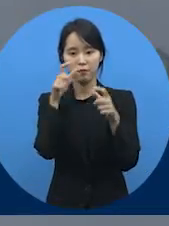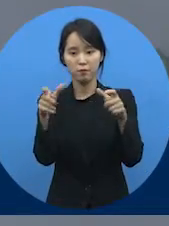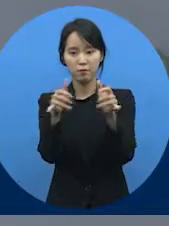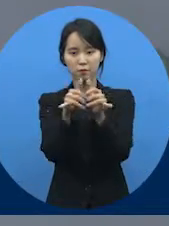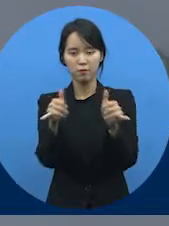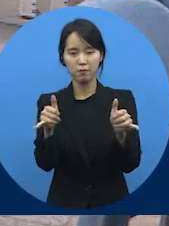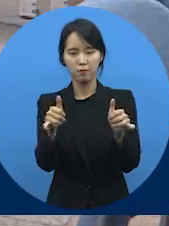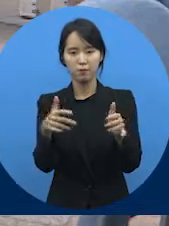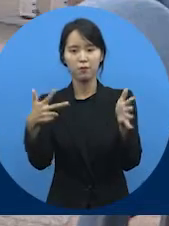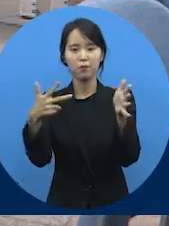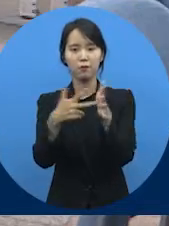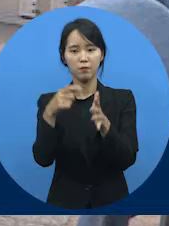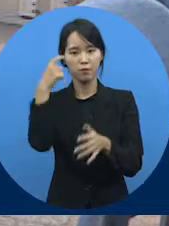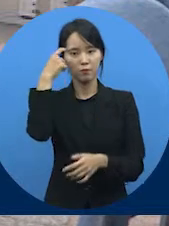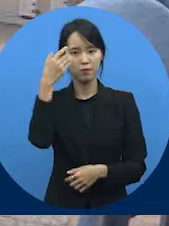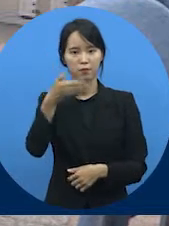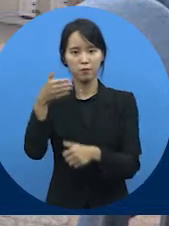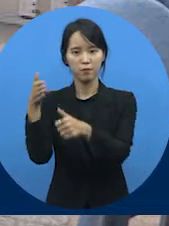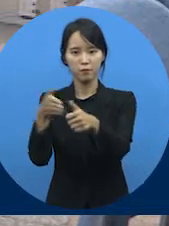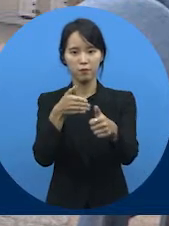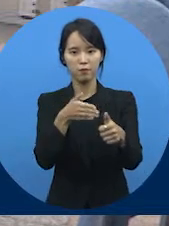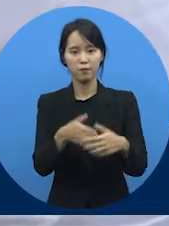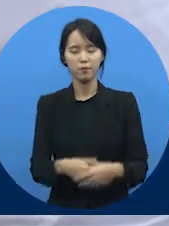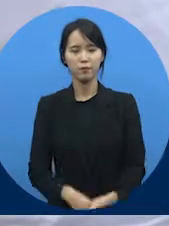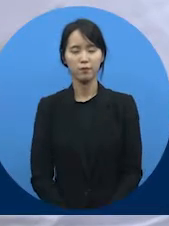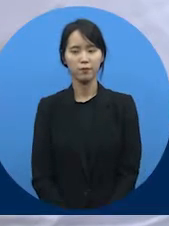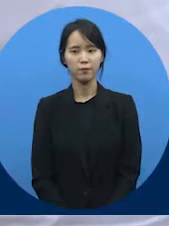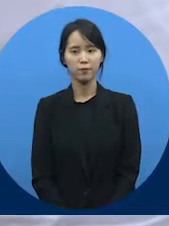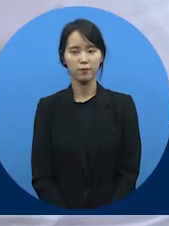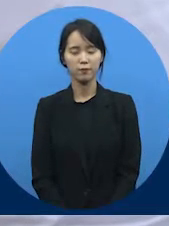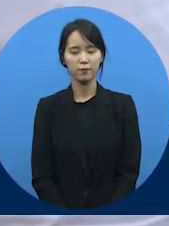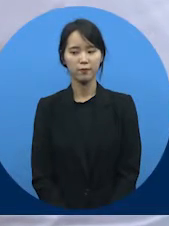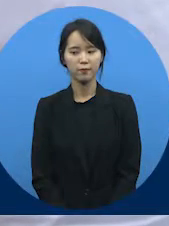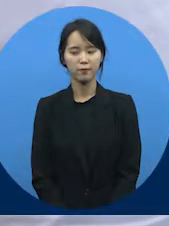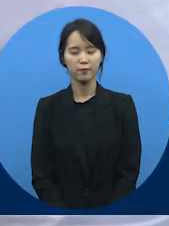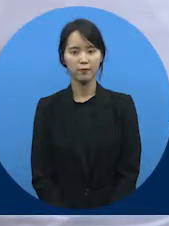지역의 문화예술인들은 동대문문화재단에 문의하면 됩니다.